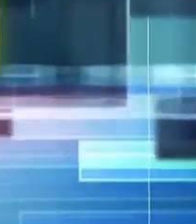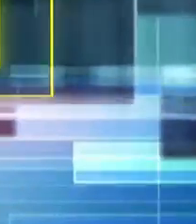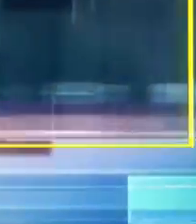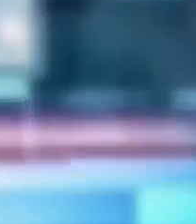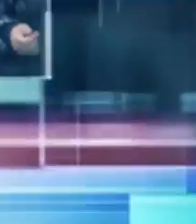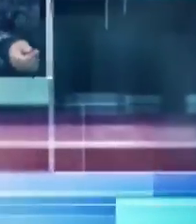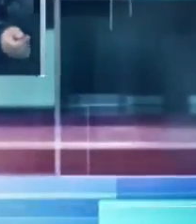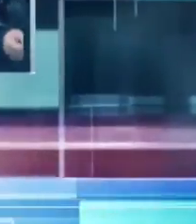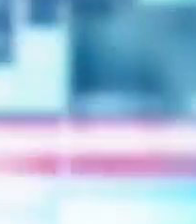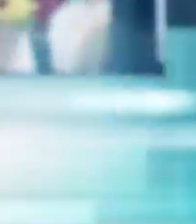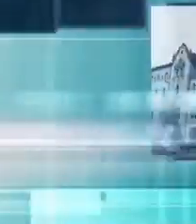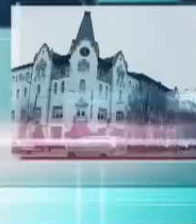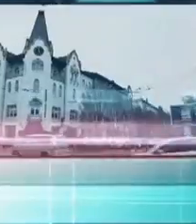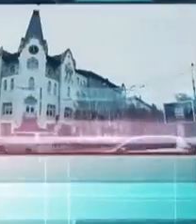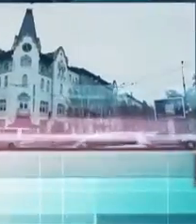Музика